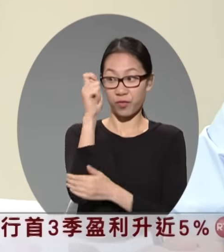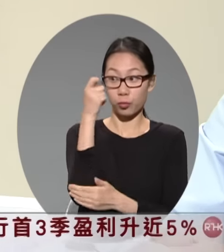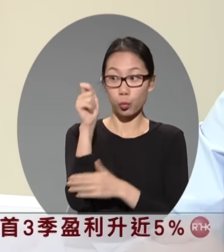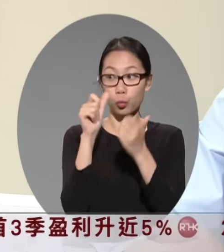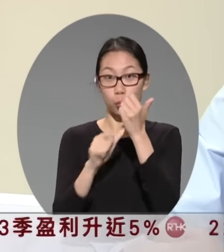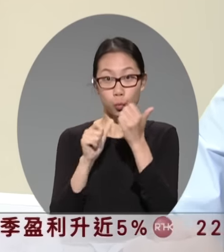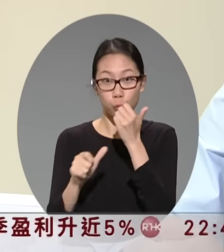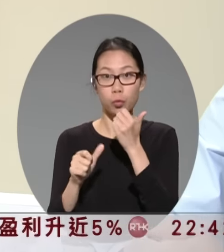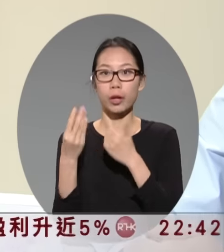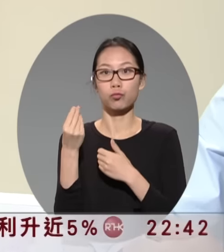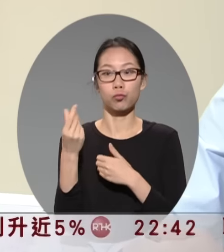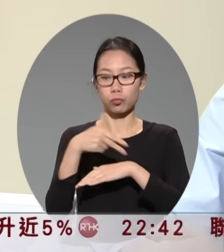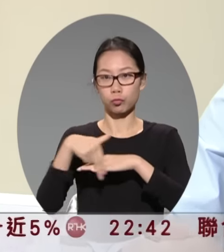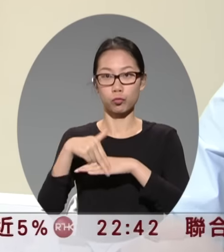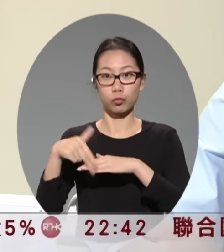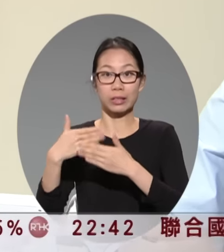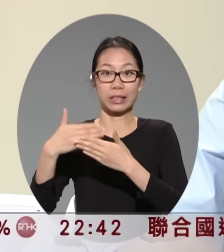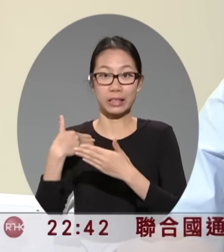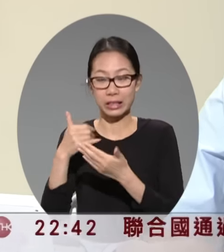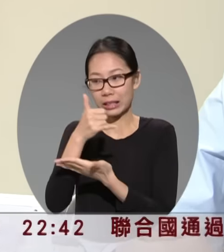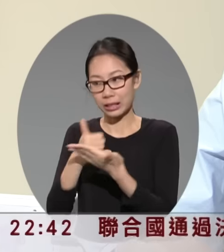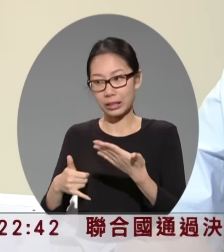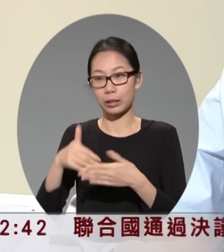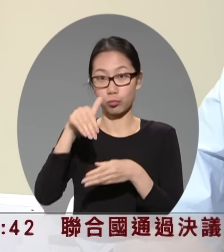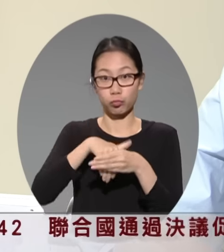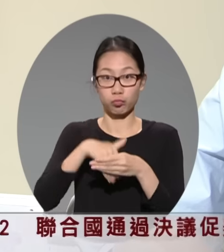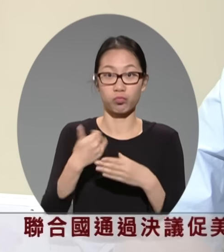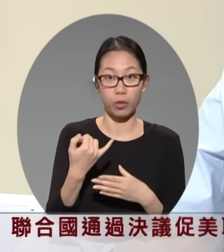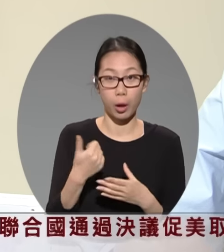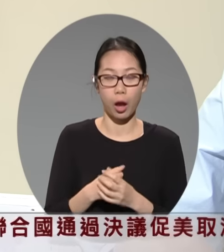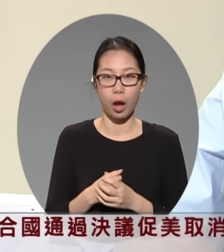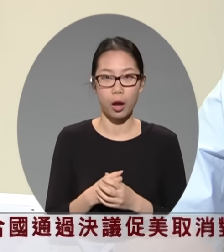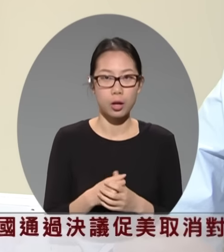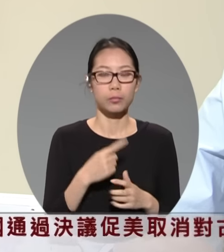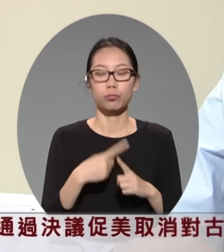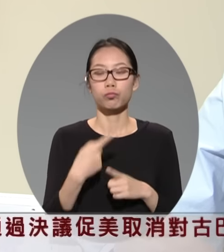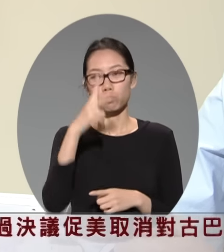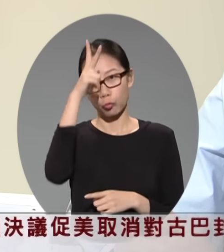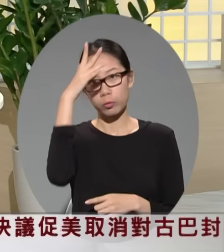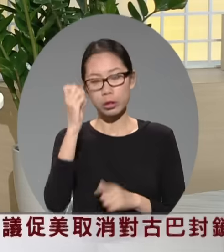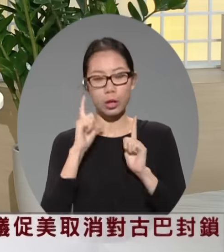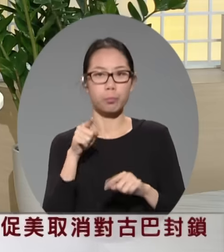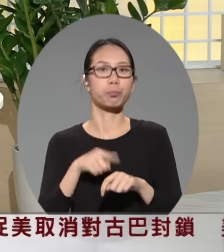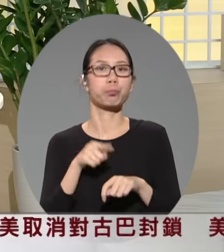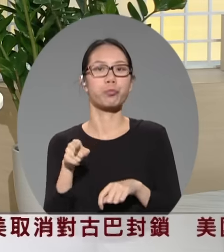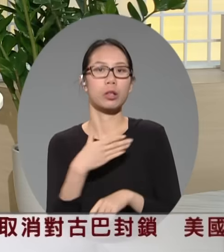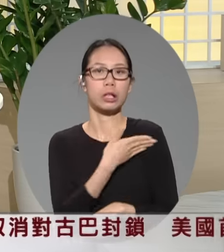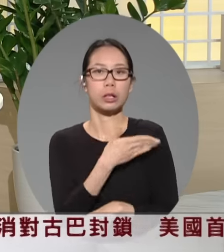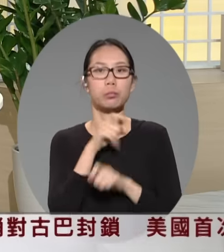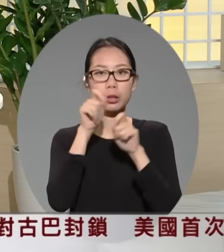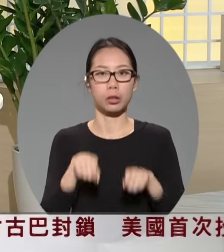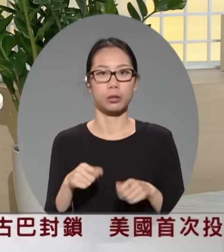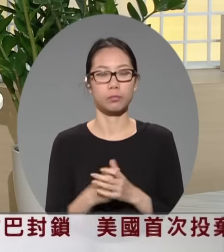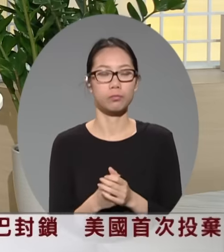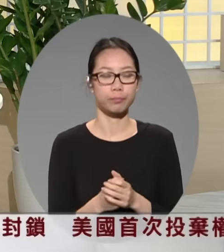喺財政預算案公布之前咧係辭職選特首？阿梁振英就話咧呢個係責任嘅問題。 嗱，而講翻財爺曾